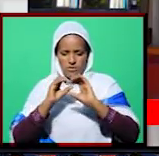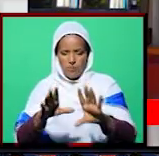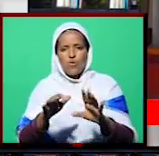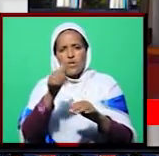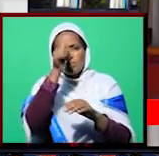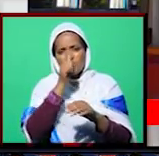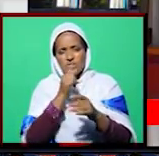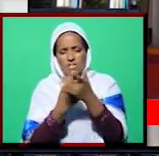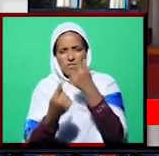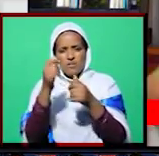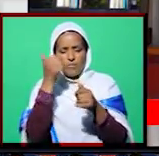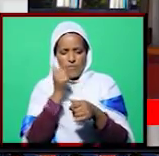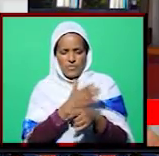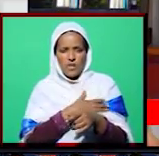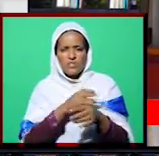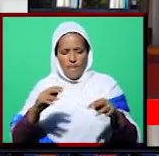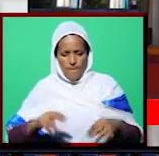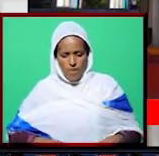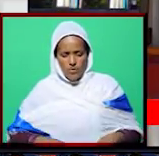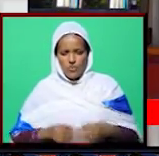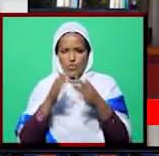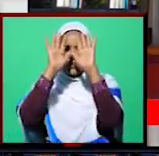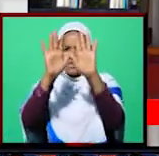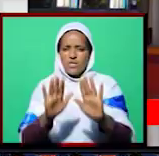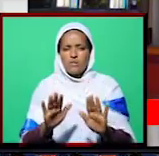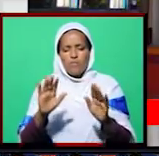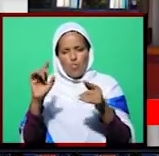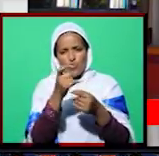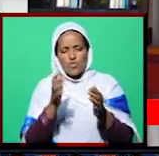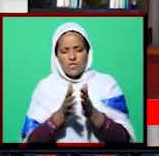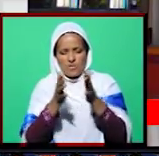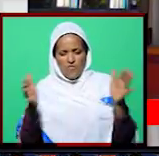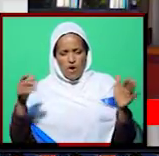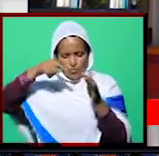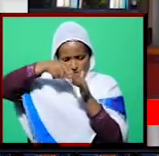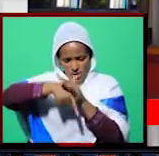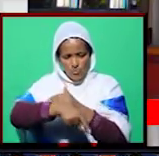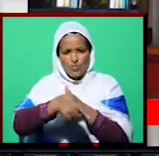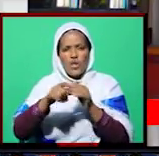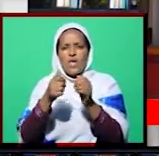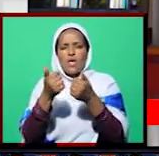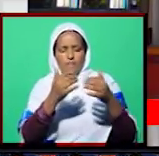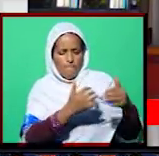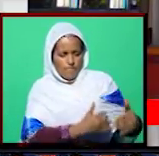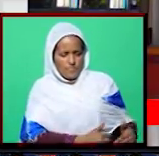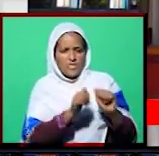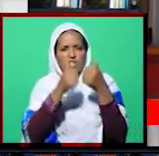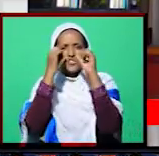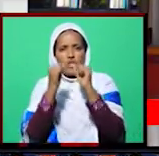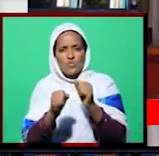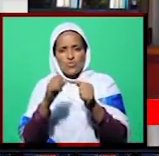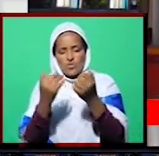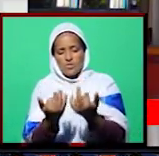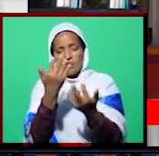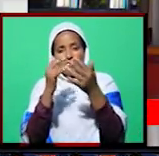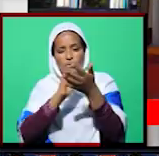እየመሰለ አስተምሯል። ምስጢረ ሥጋዌን ስንመለከት የእመቤታችን የማኅፀኗን ነገር ድንቅ መሆኑን ስፋቱን ጥልቀቱን በምን በየት ጎንሽ